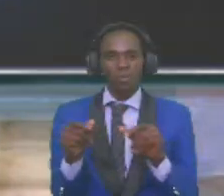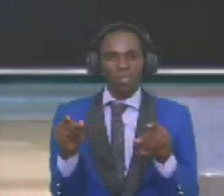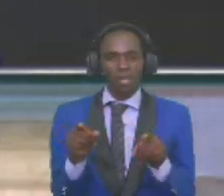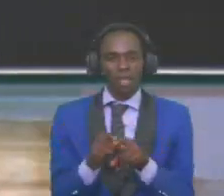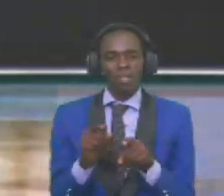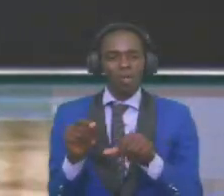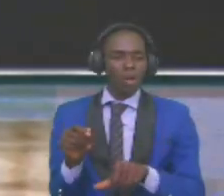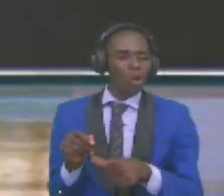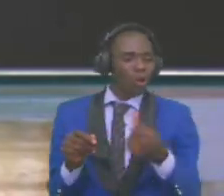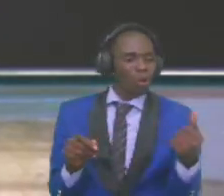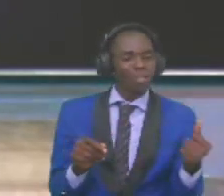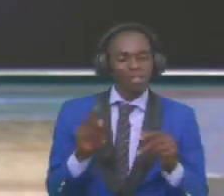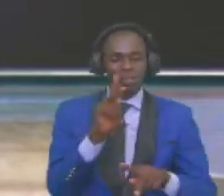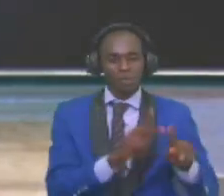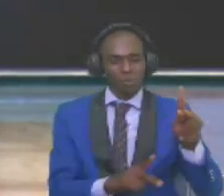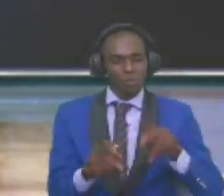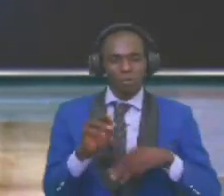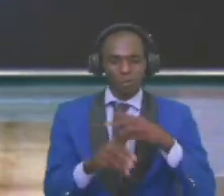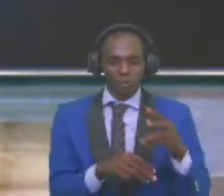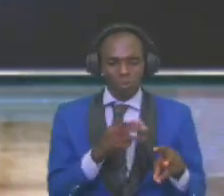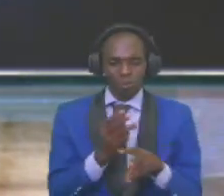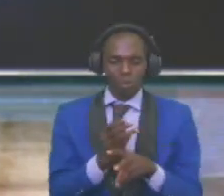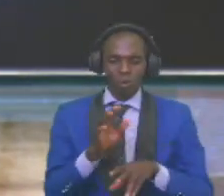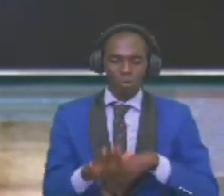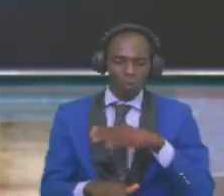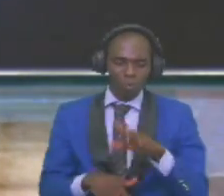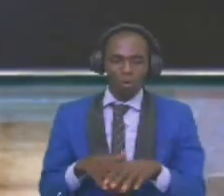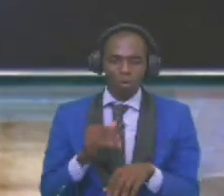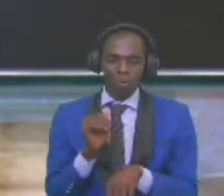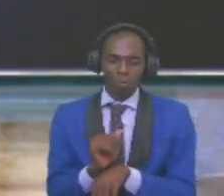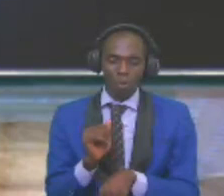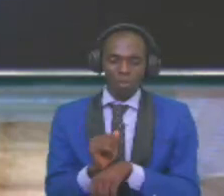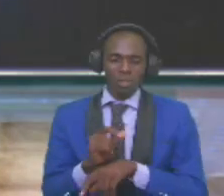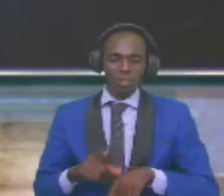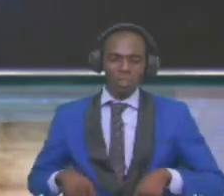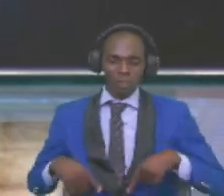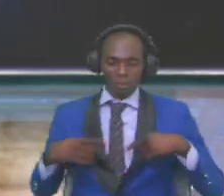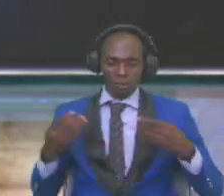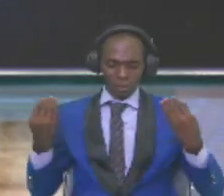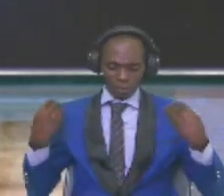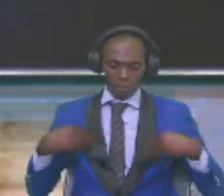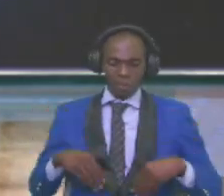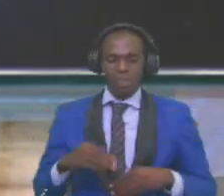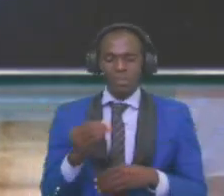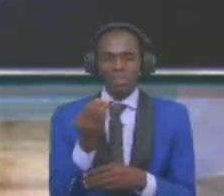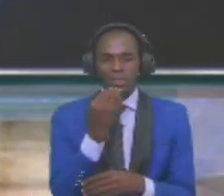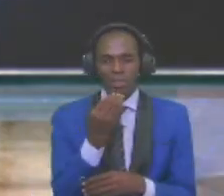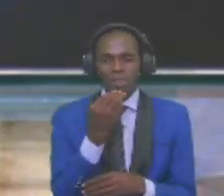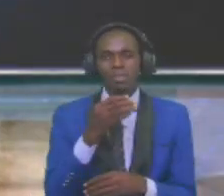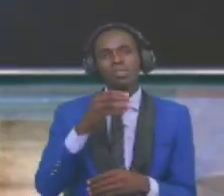pourquoi porter ne devait plus bas c'est comme les païens qui marche qui boivent